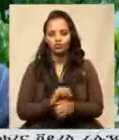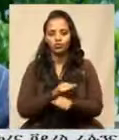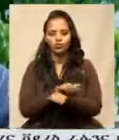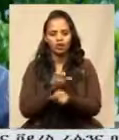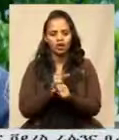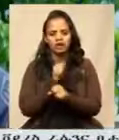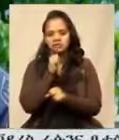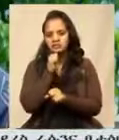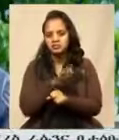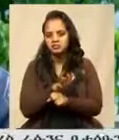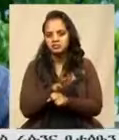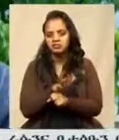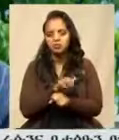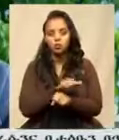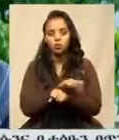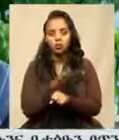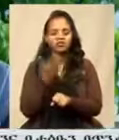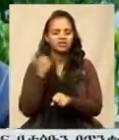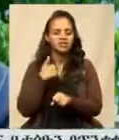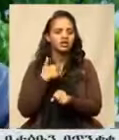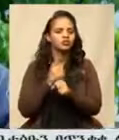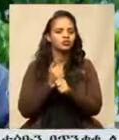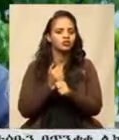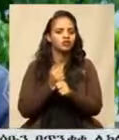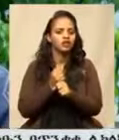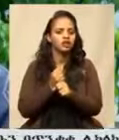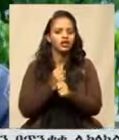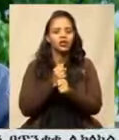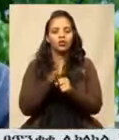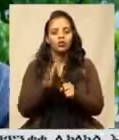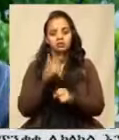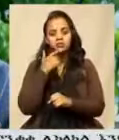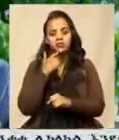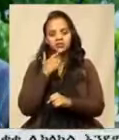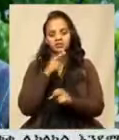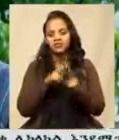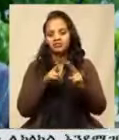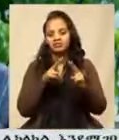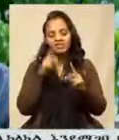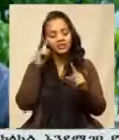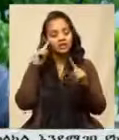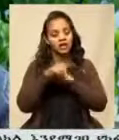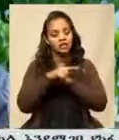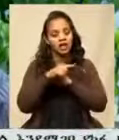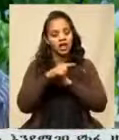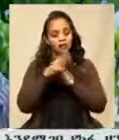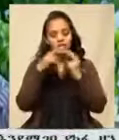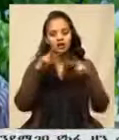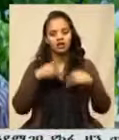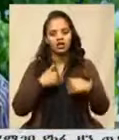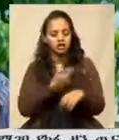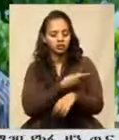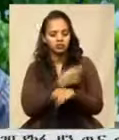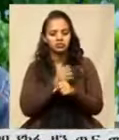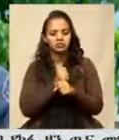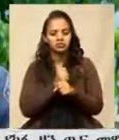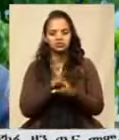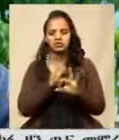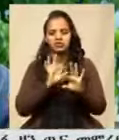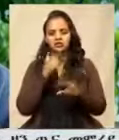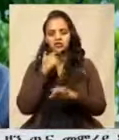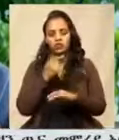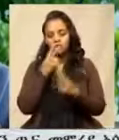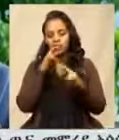አይዘኝም፣ ኮሮና ይዞ ለቆኛል የሚሉ በጣም የተሳሳቱ አመለካከቶች አሉ። ክትባት ወስጃለሁ አይዘኝም አይነት አመለካከቶች